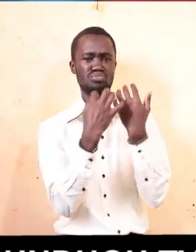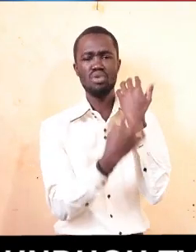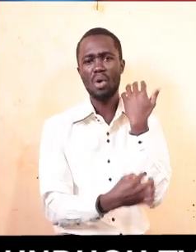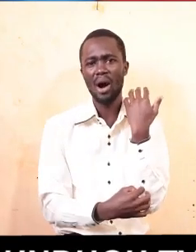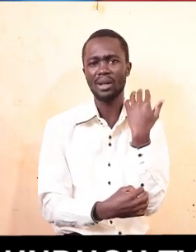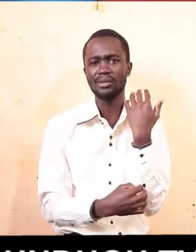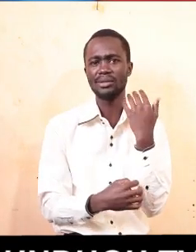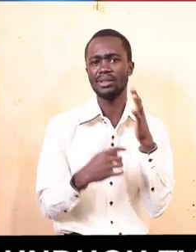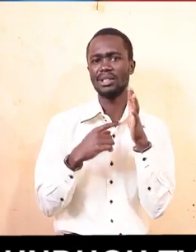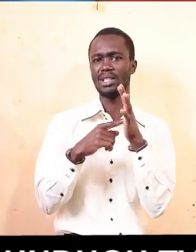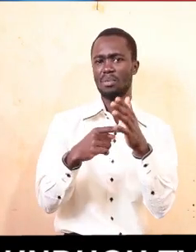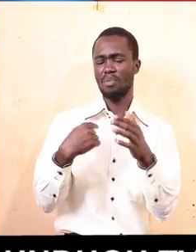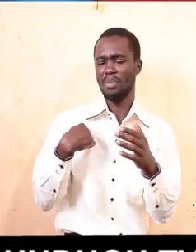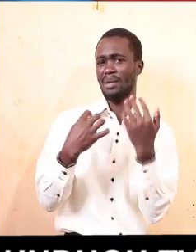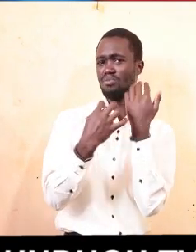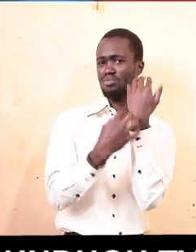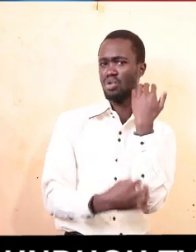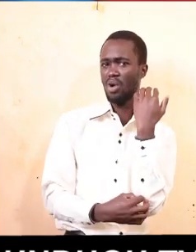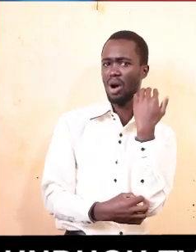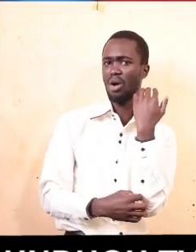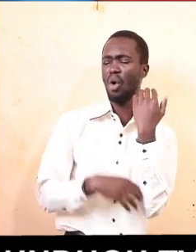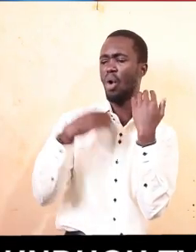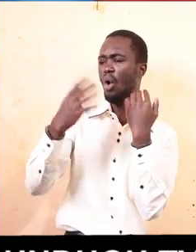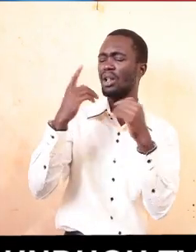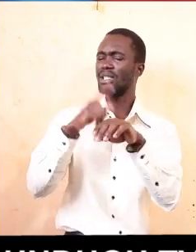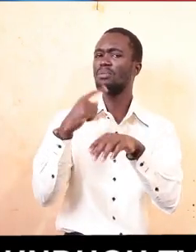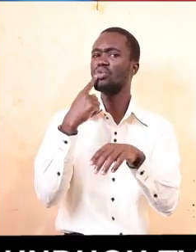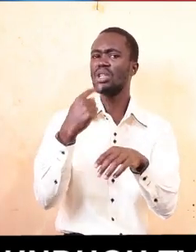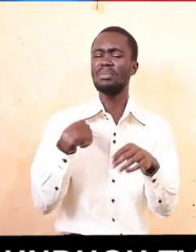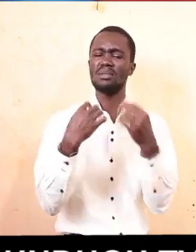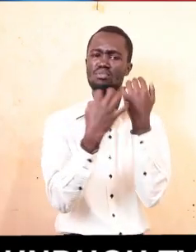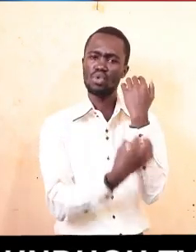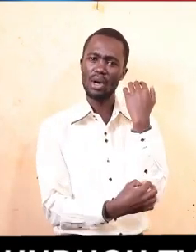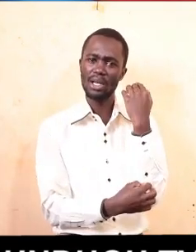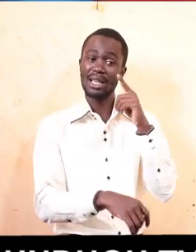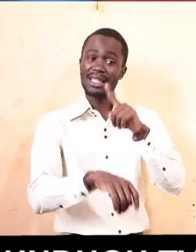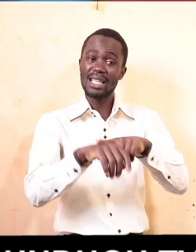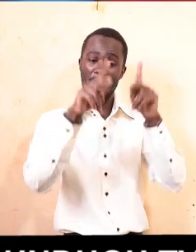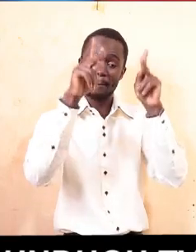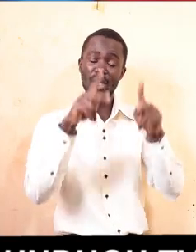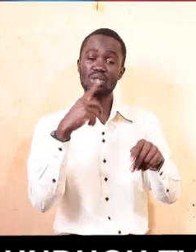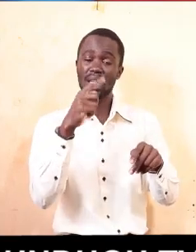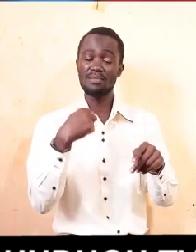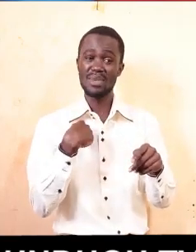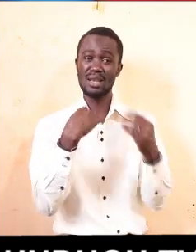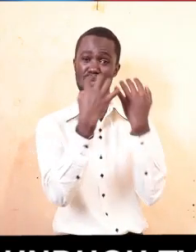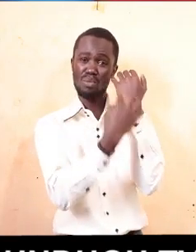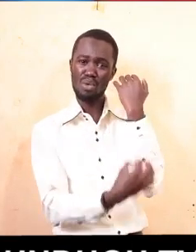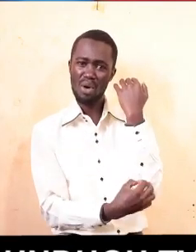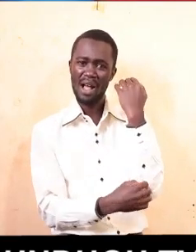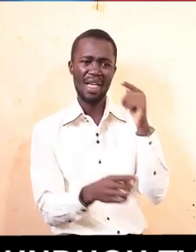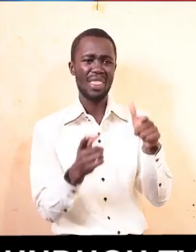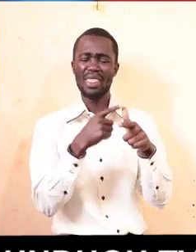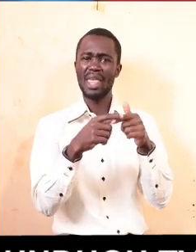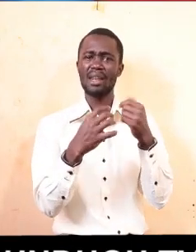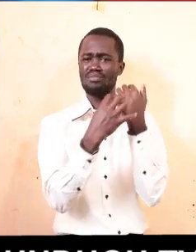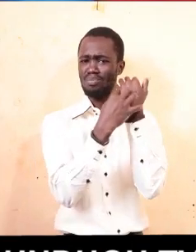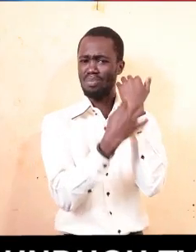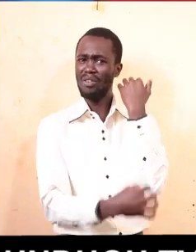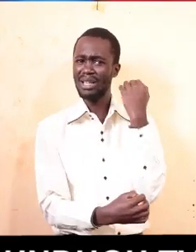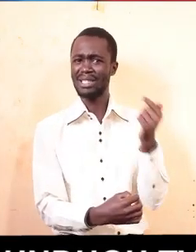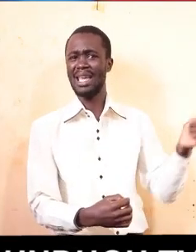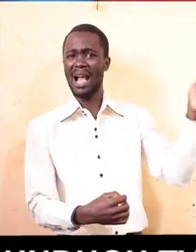Kwa mfano, mimi ni maskini, kila wakati mimi ni maskini. Mtu akitamka umaskini, umaskini ukita mizizi